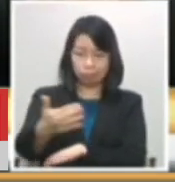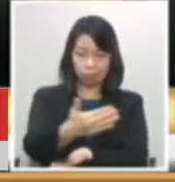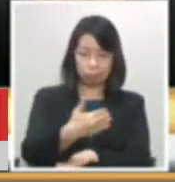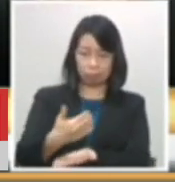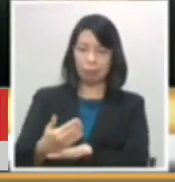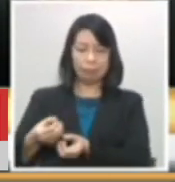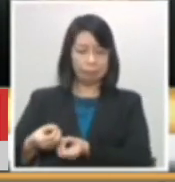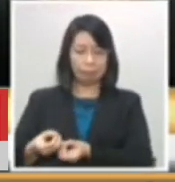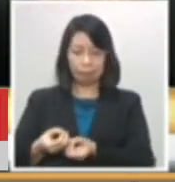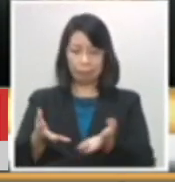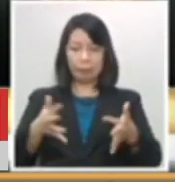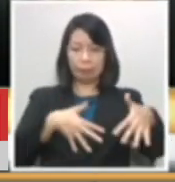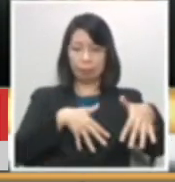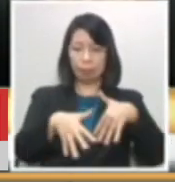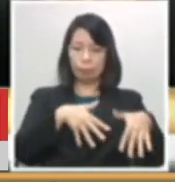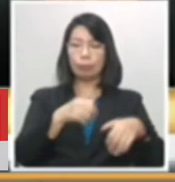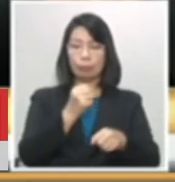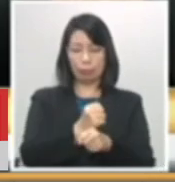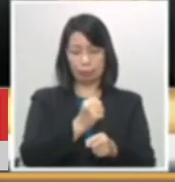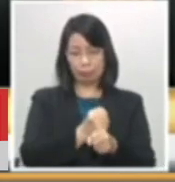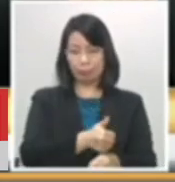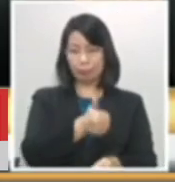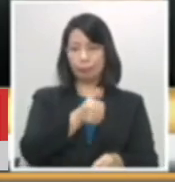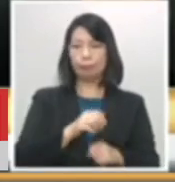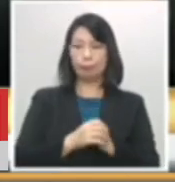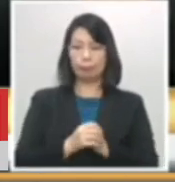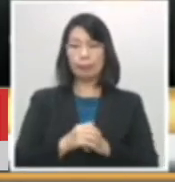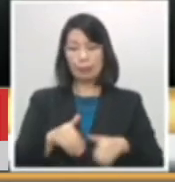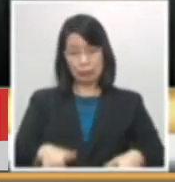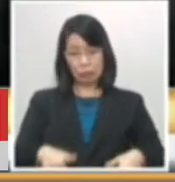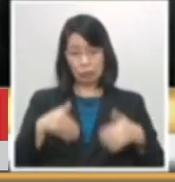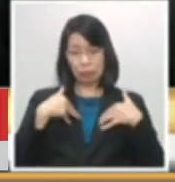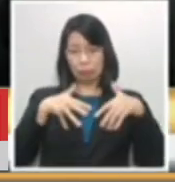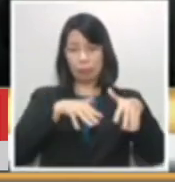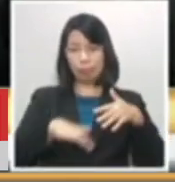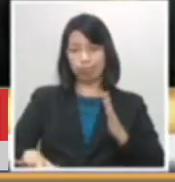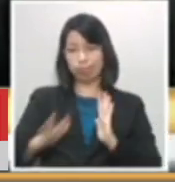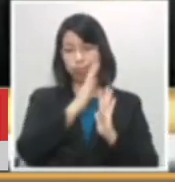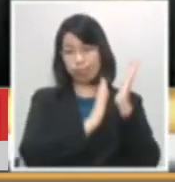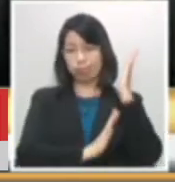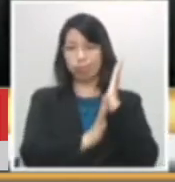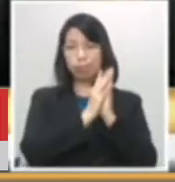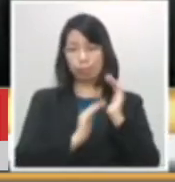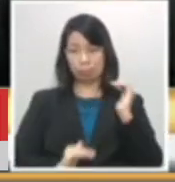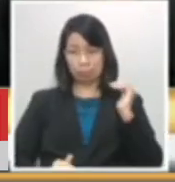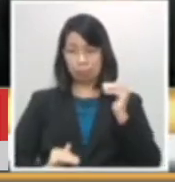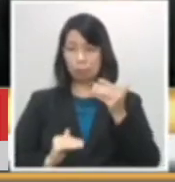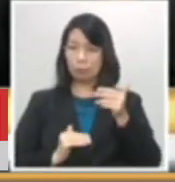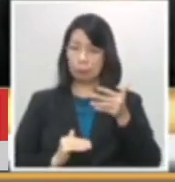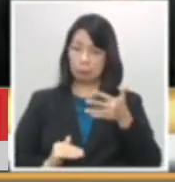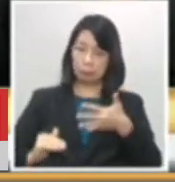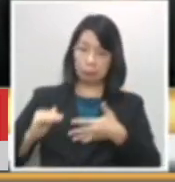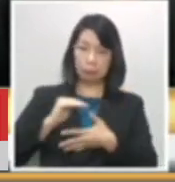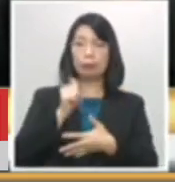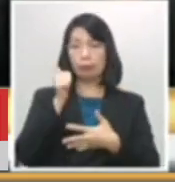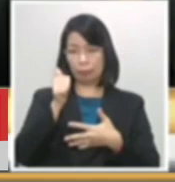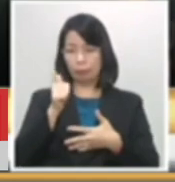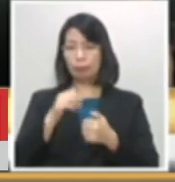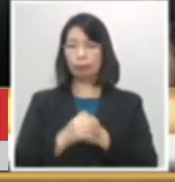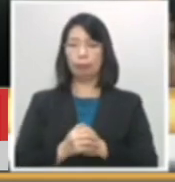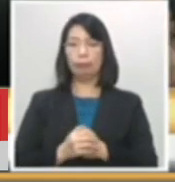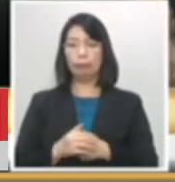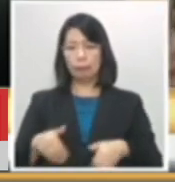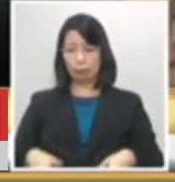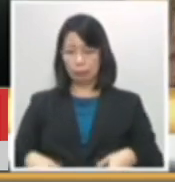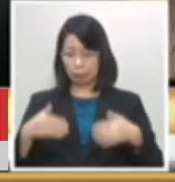ชนและทำให้ความเป็นอยู่ดีขึ้นหลุดพ้นจากความเดือดร้อนที่กำลังเผชิญอยู่ในปัจจุบันได้